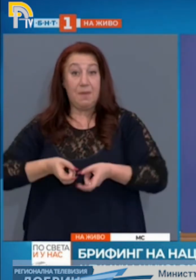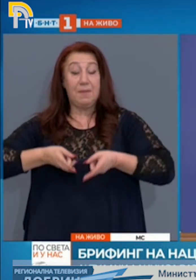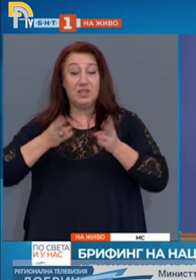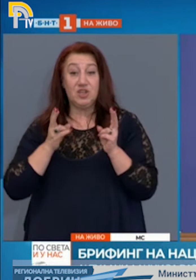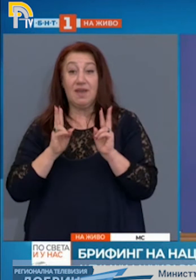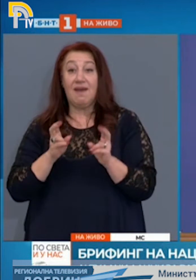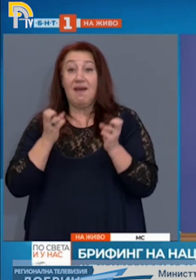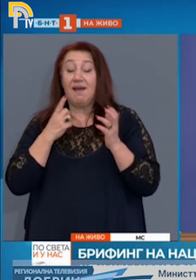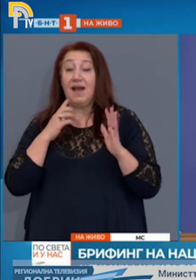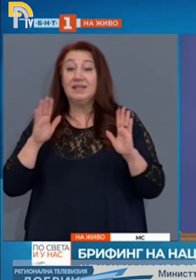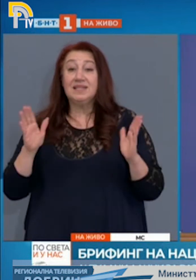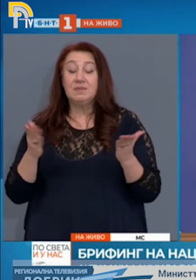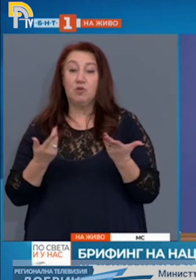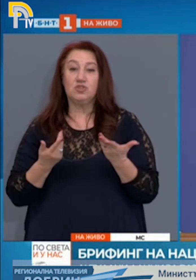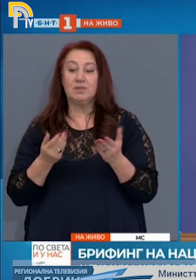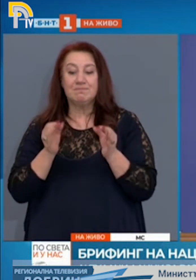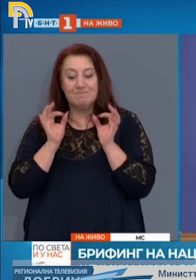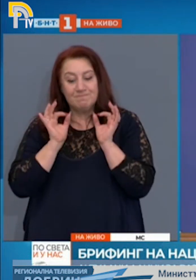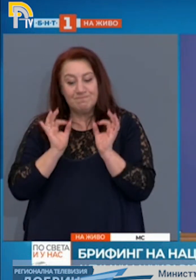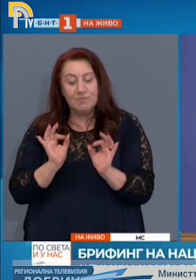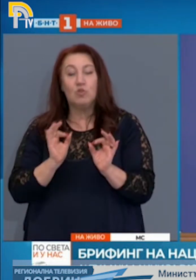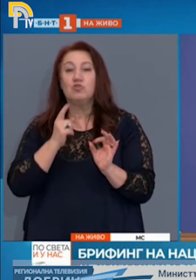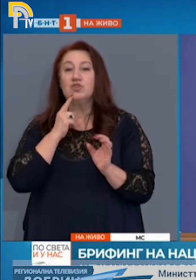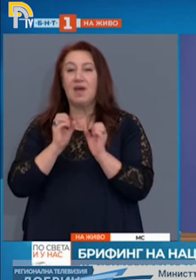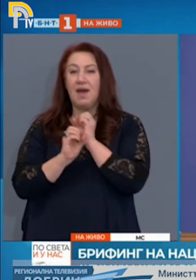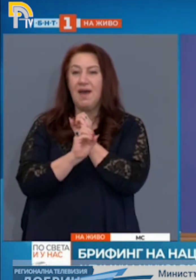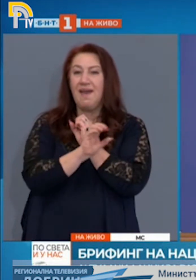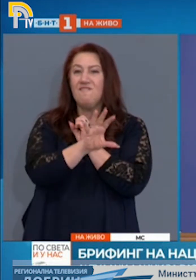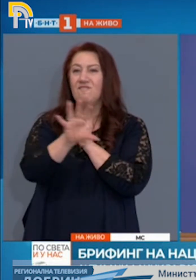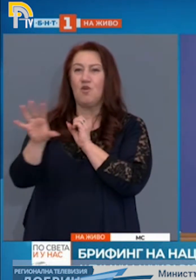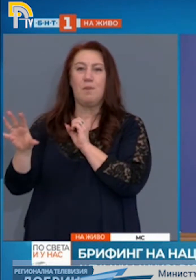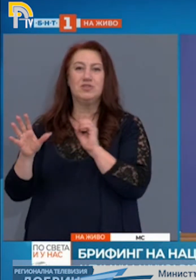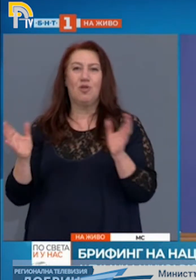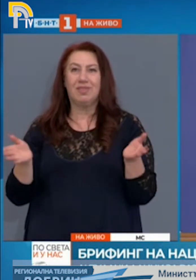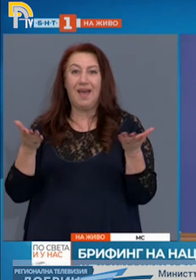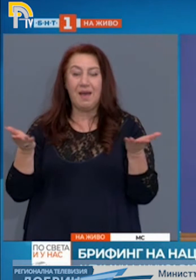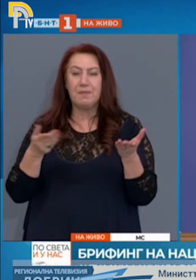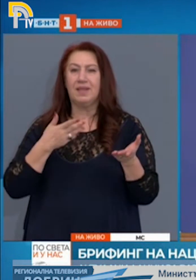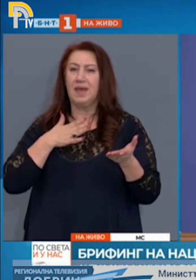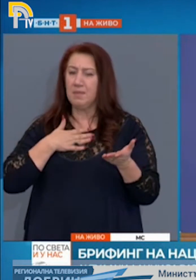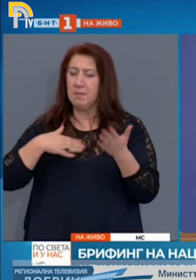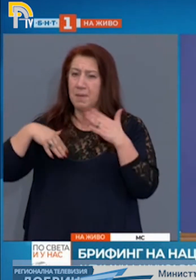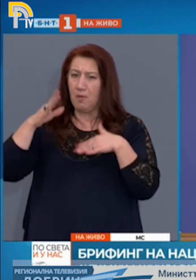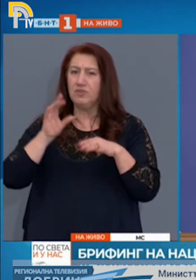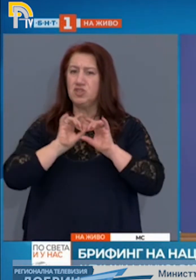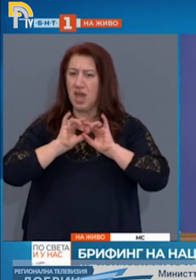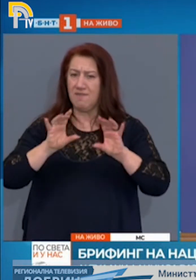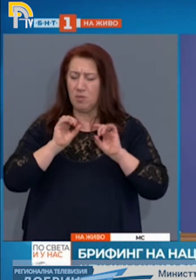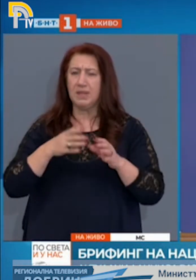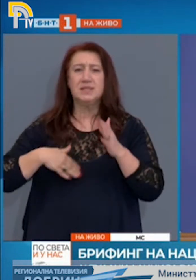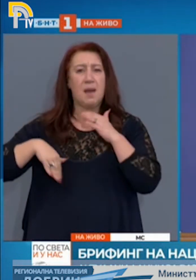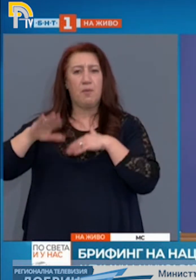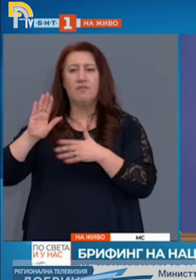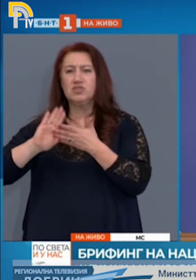започнем адекватната информационна кампания, тъй като вече разполагаме с повече информация, с повече данни за повече